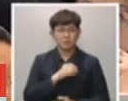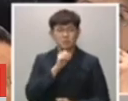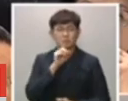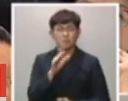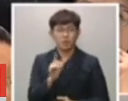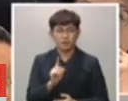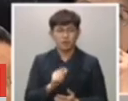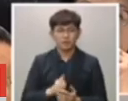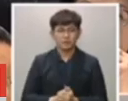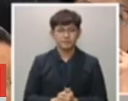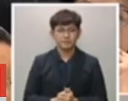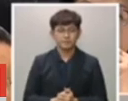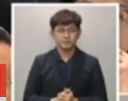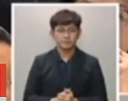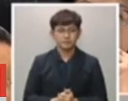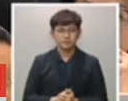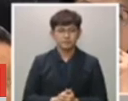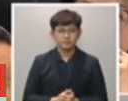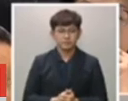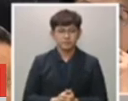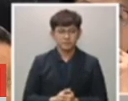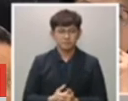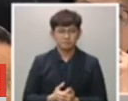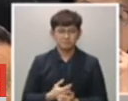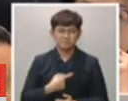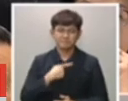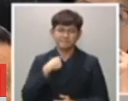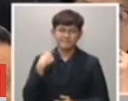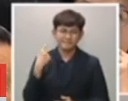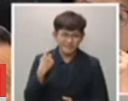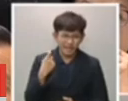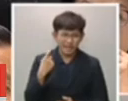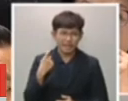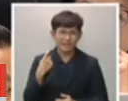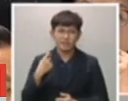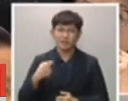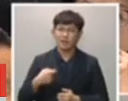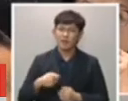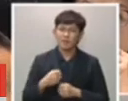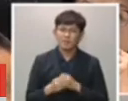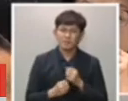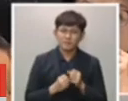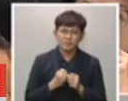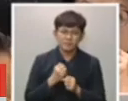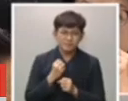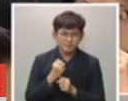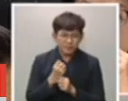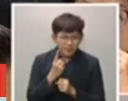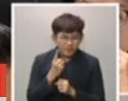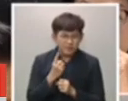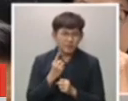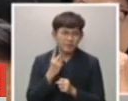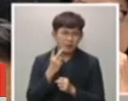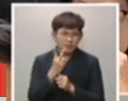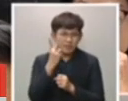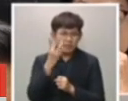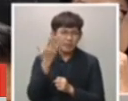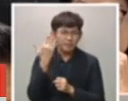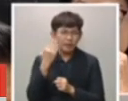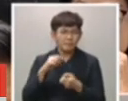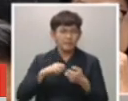าการฆ่าตัวตายที่เกิดขึ้นในปี2562ปีก่อนหน้า 4,000 รายเนี่ยเป็นเรื่องเศรษฐกิจทั้งหม